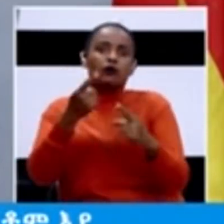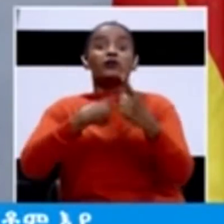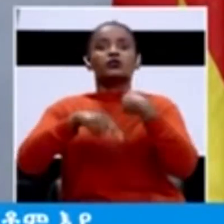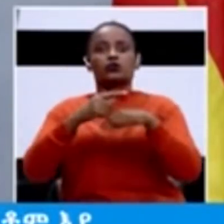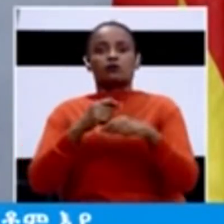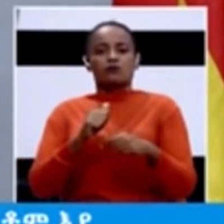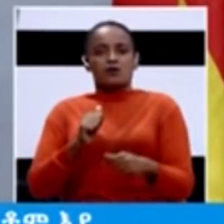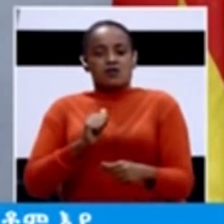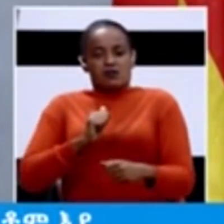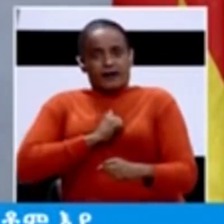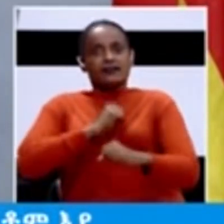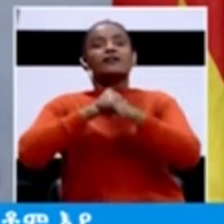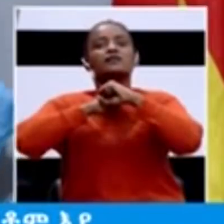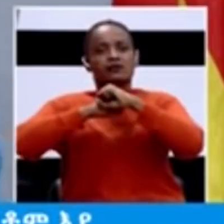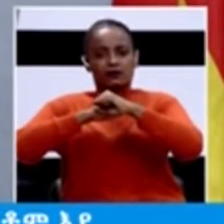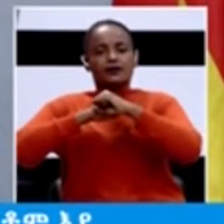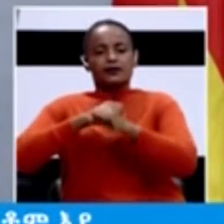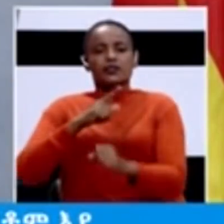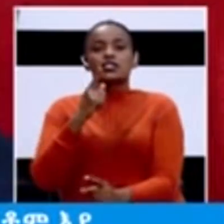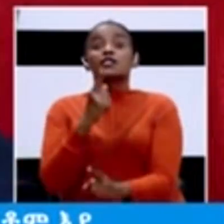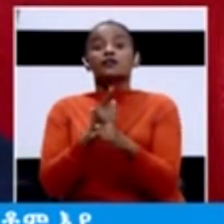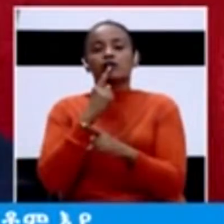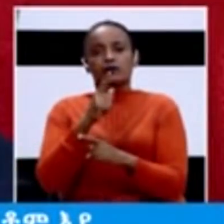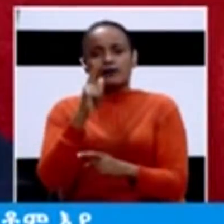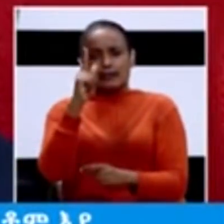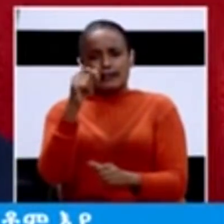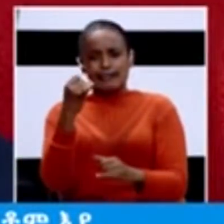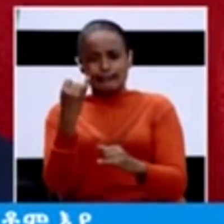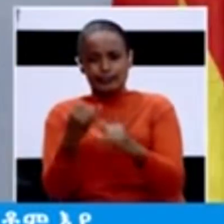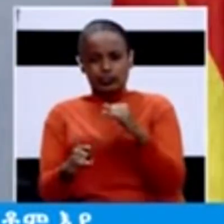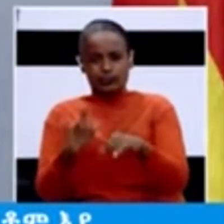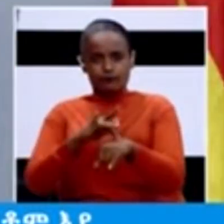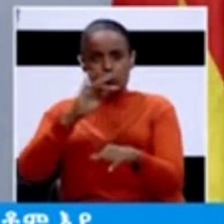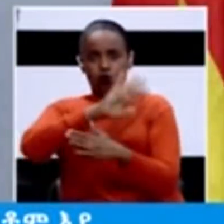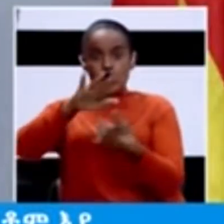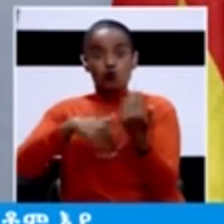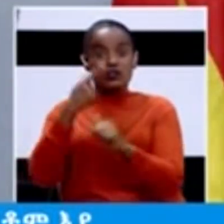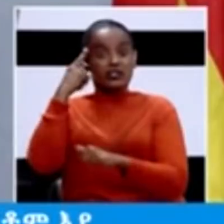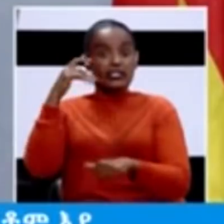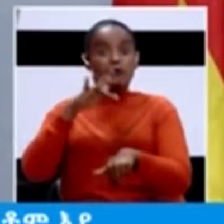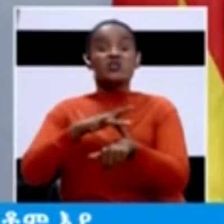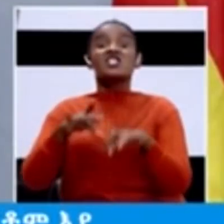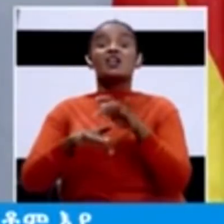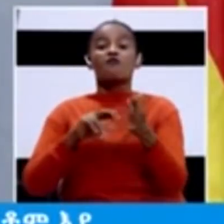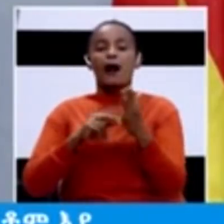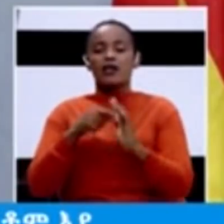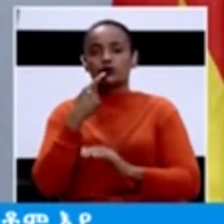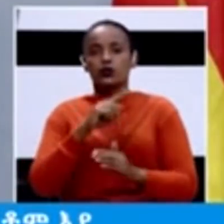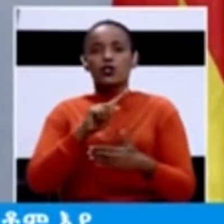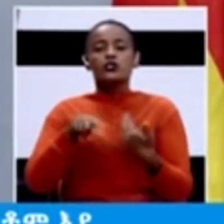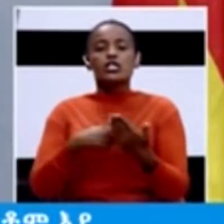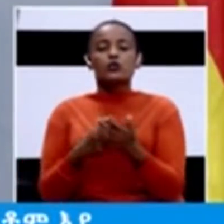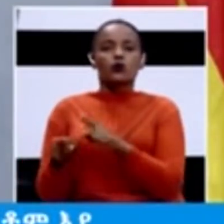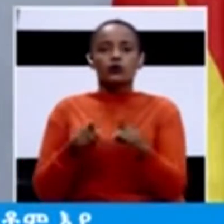ስለዚ ንባዕልና ክንከላኽል ግድን እዩ። ሓንቲ ጫፍ ናይ ትግራይ ምትንካፍ ማለት ኩሉ ትግራይ ምትንካፍ እዩ። ስለዝኾነ እውን